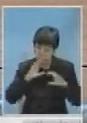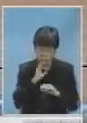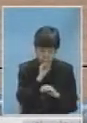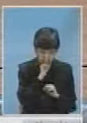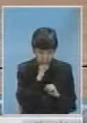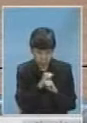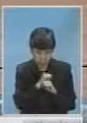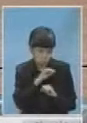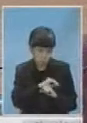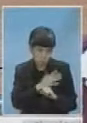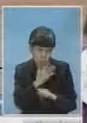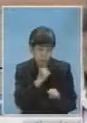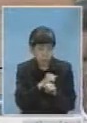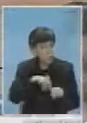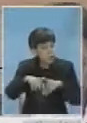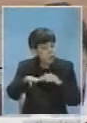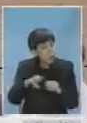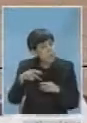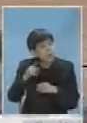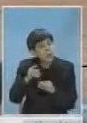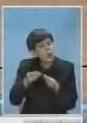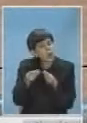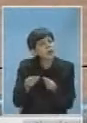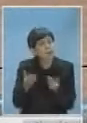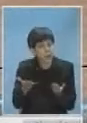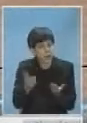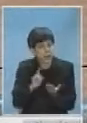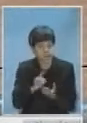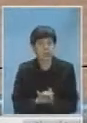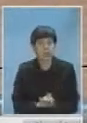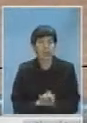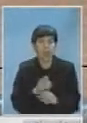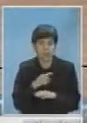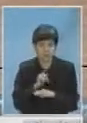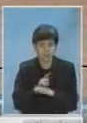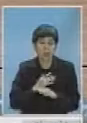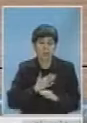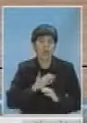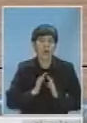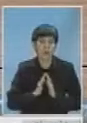ริตคอร์รัปชันพี่น้องประชาชนได้ประโยชน์อย่างแท้จริงต้องกราบขอบคุณท่านประธานครับ